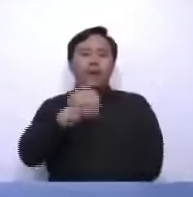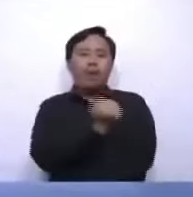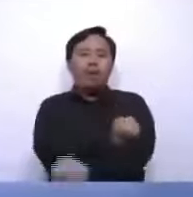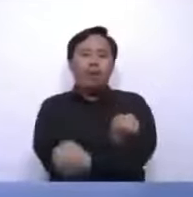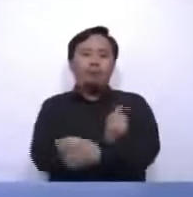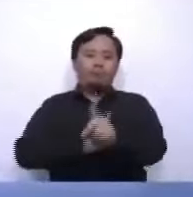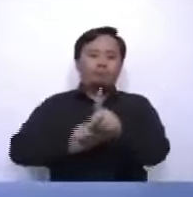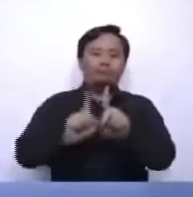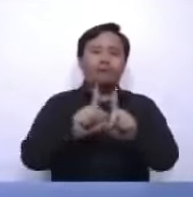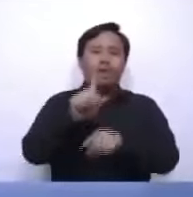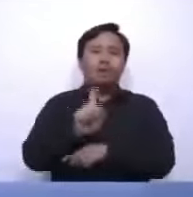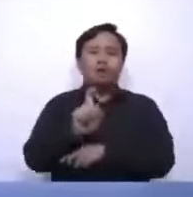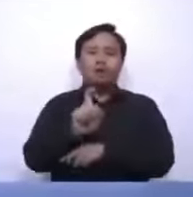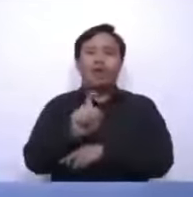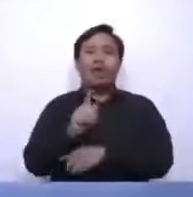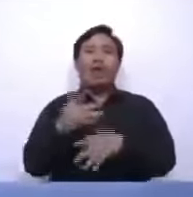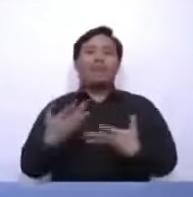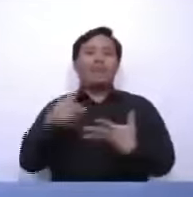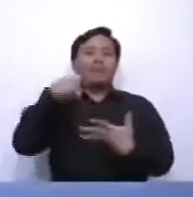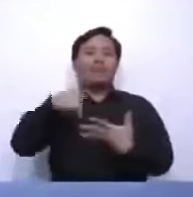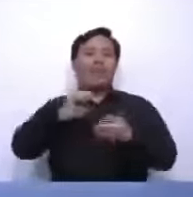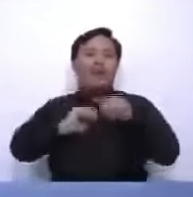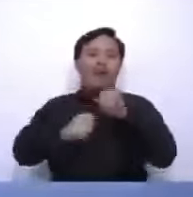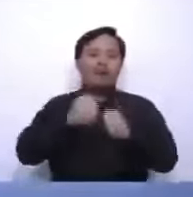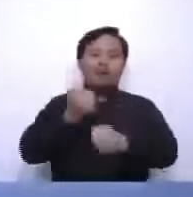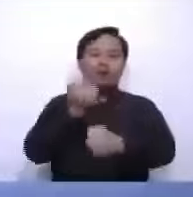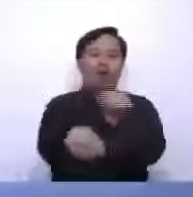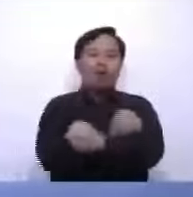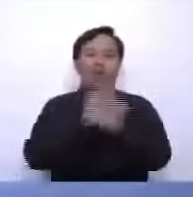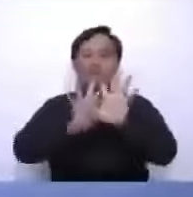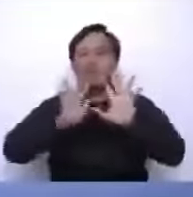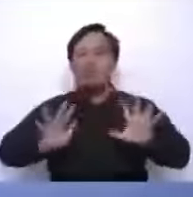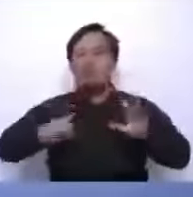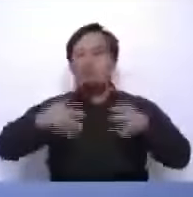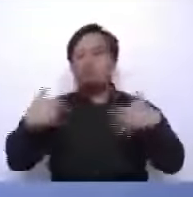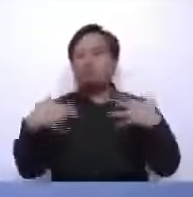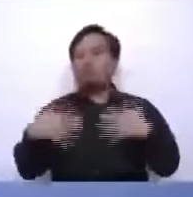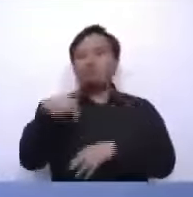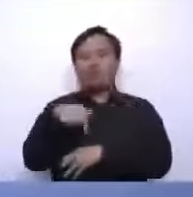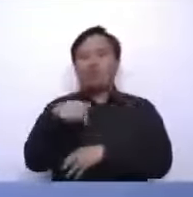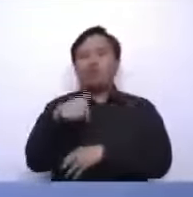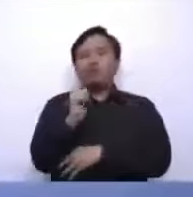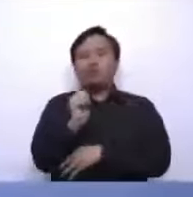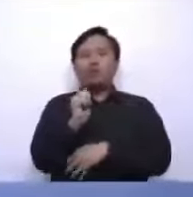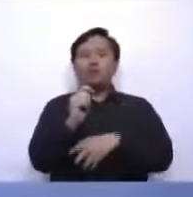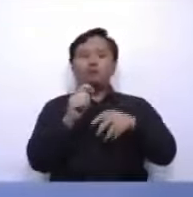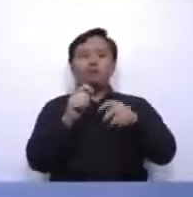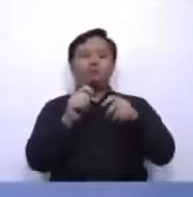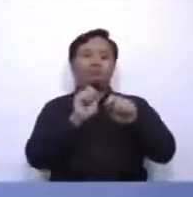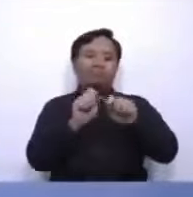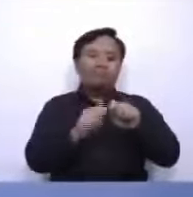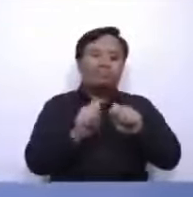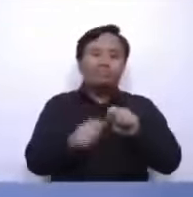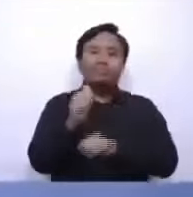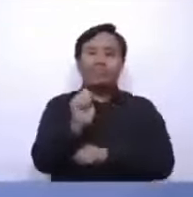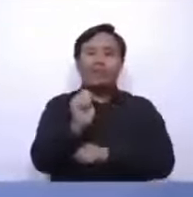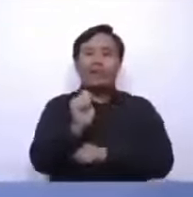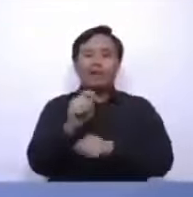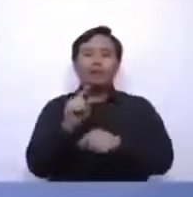Sehingga apa yang hari ini terjadi di masyarakat narkoba itu luar biasa, ini bisa tertangani dengan baik oleh